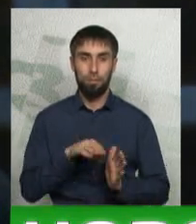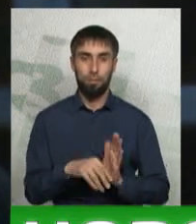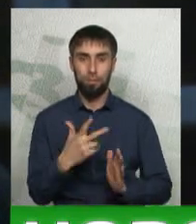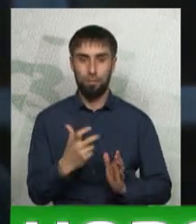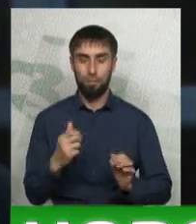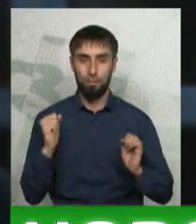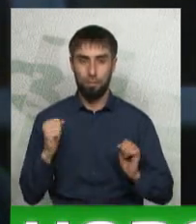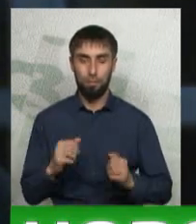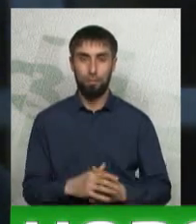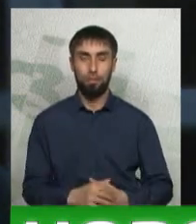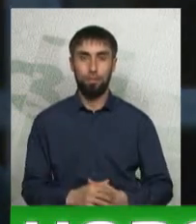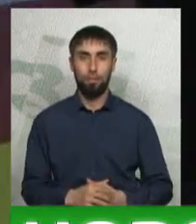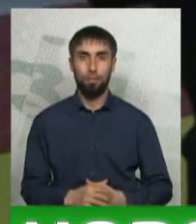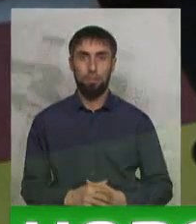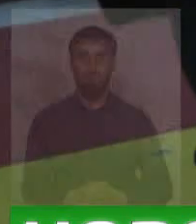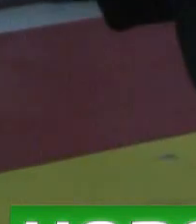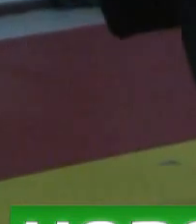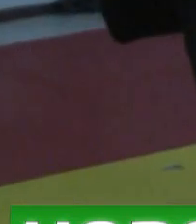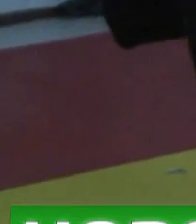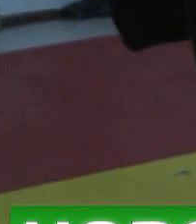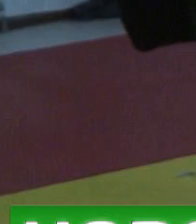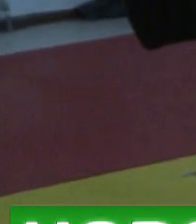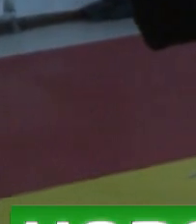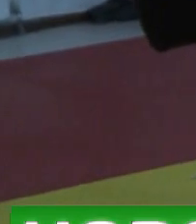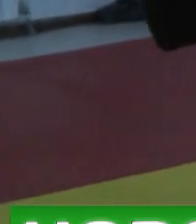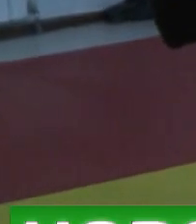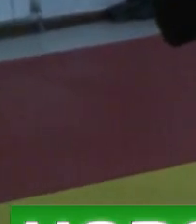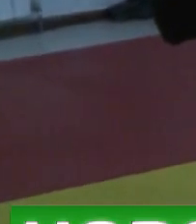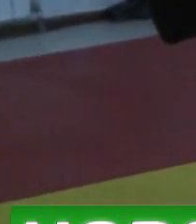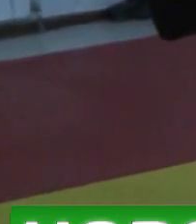300 спортсменов. Идрис Ижиев, Адам Гулоев, Мухаммад Белакиев, Новости 24.